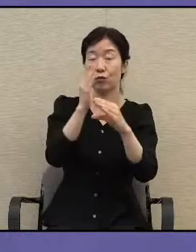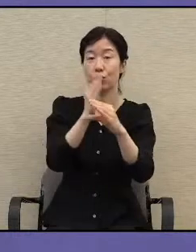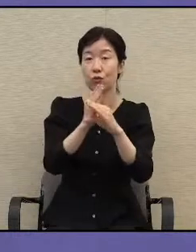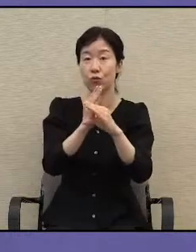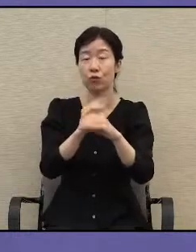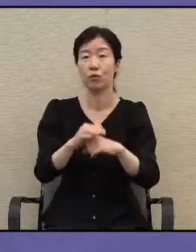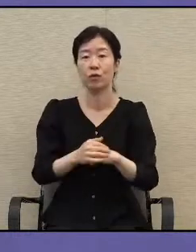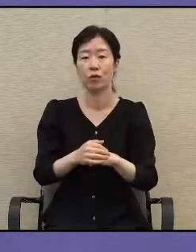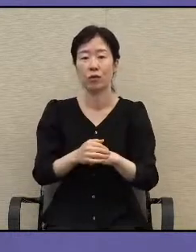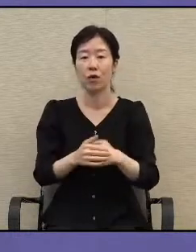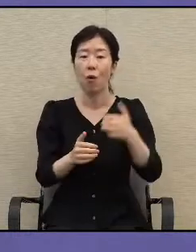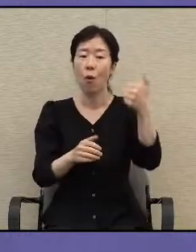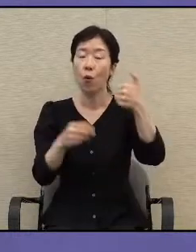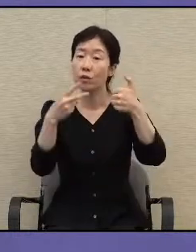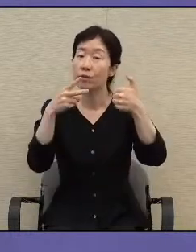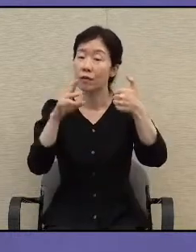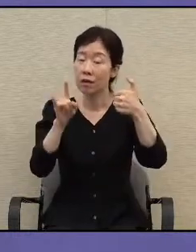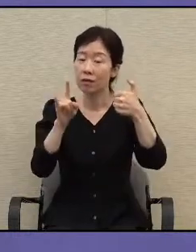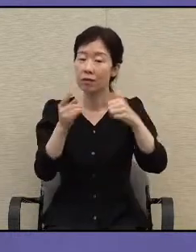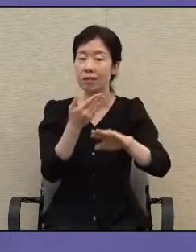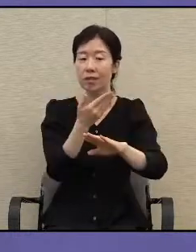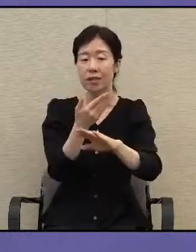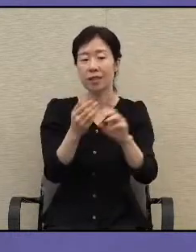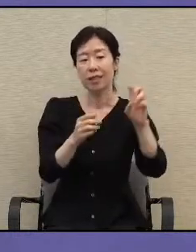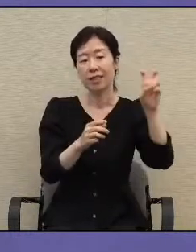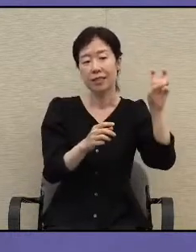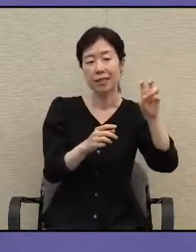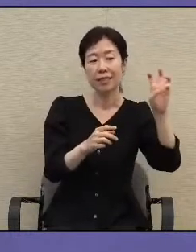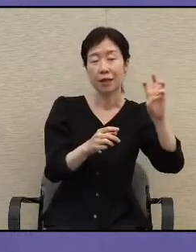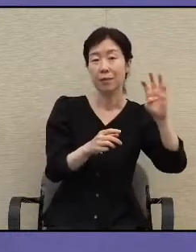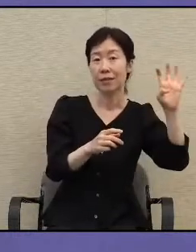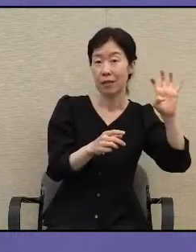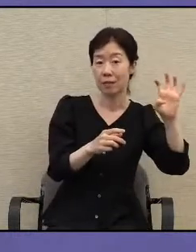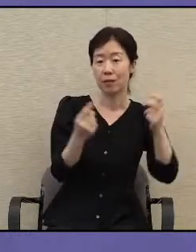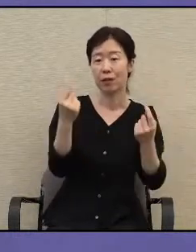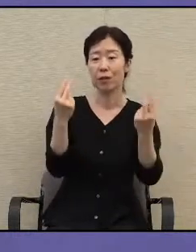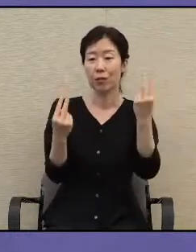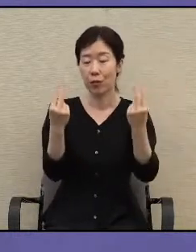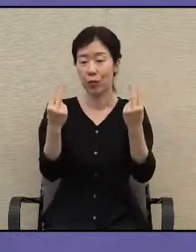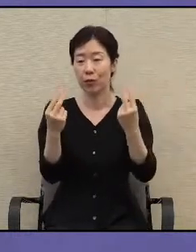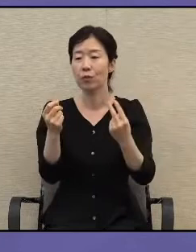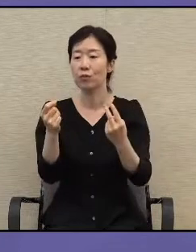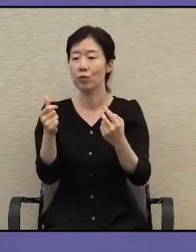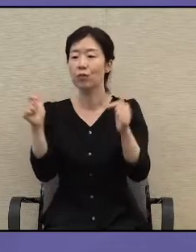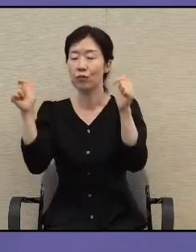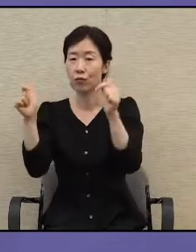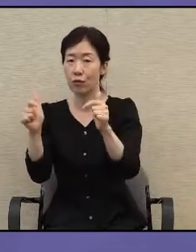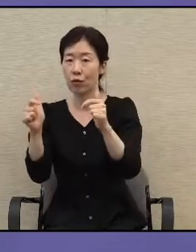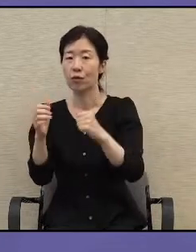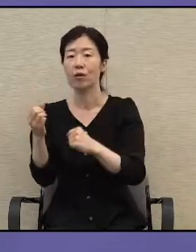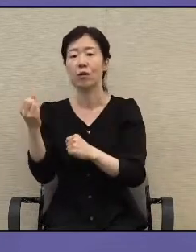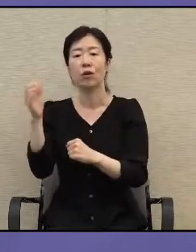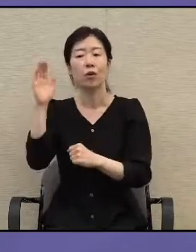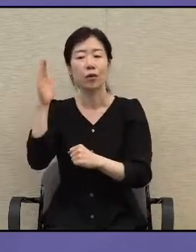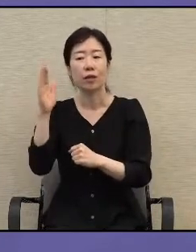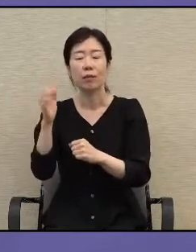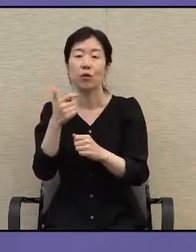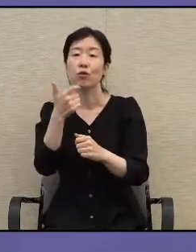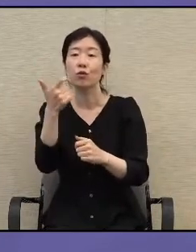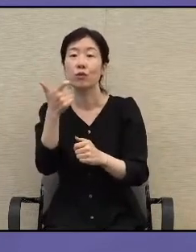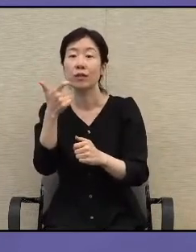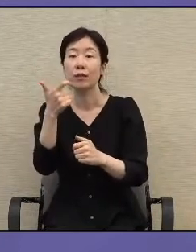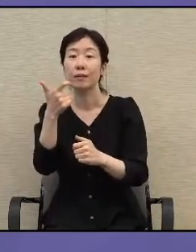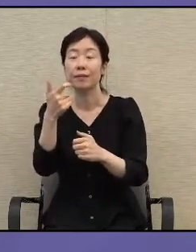비해서 좀 낮은 편인데 방금 말씀드렸듯이 60대가 오미크론 확산으로 최근에 좀 불안이 증가한 이런